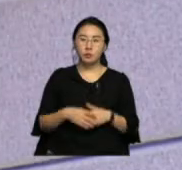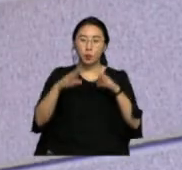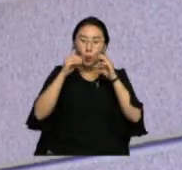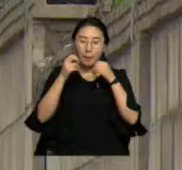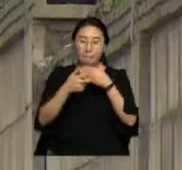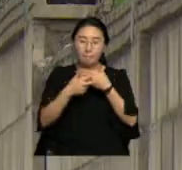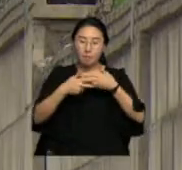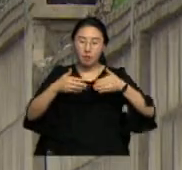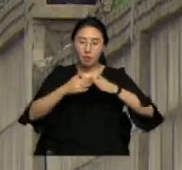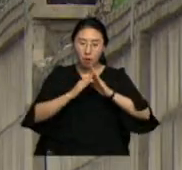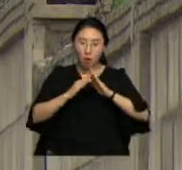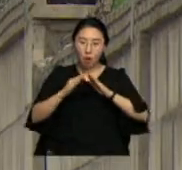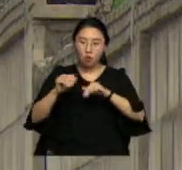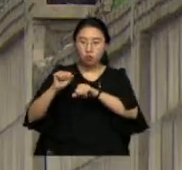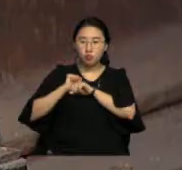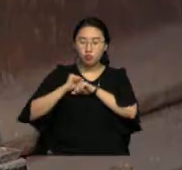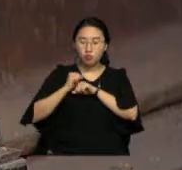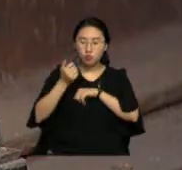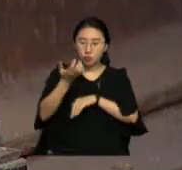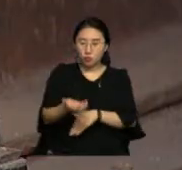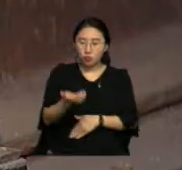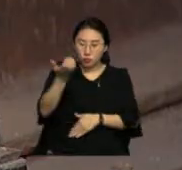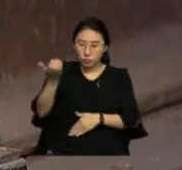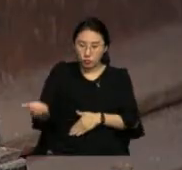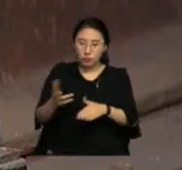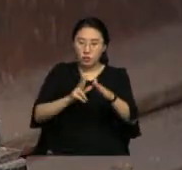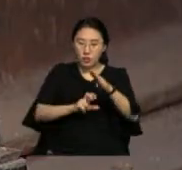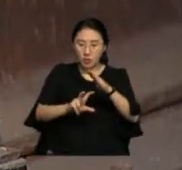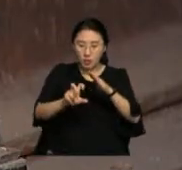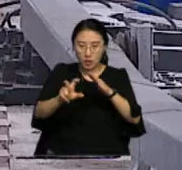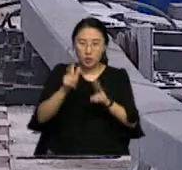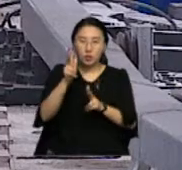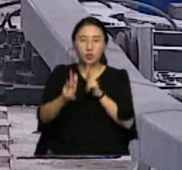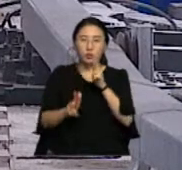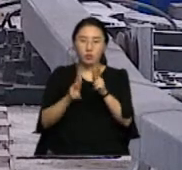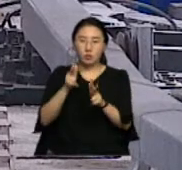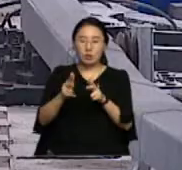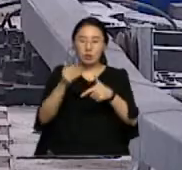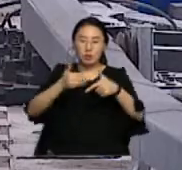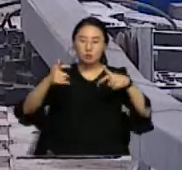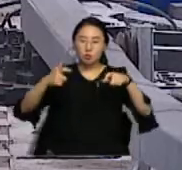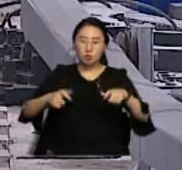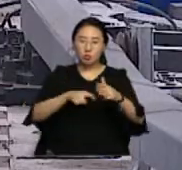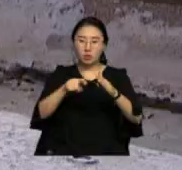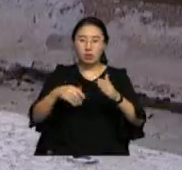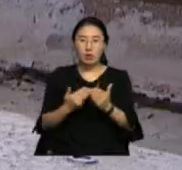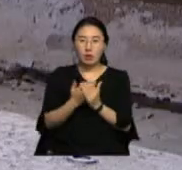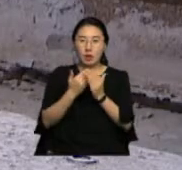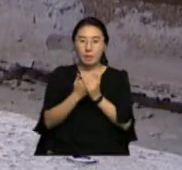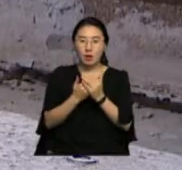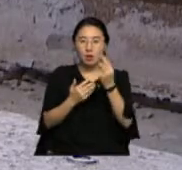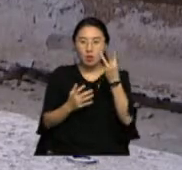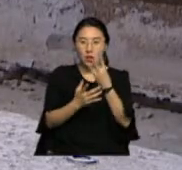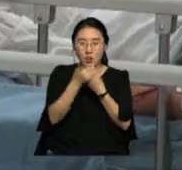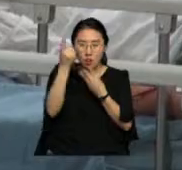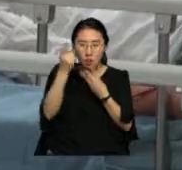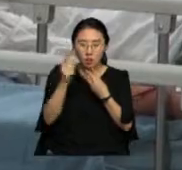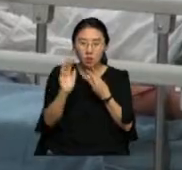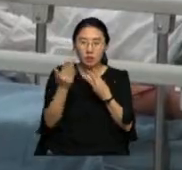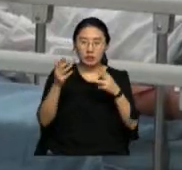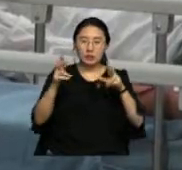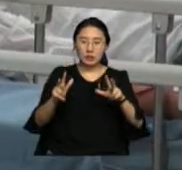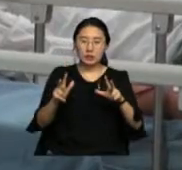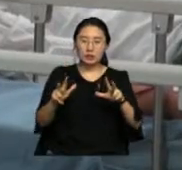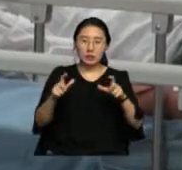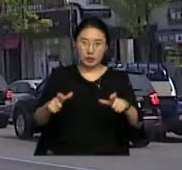종합병원 유치와 공군부대 이전, 그리고 지하철 신안산선 사업. 금천구 내에서는 개발 3종 세트라 불리는 지역